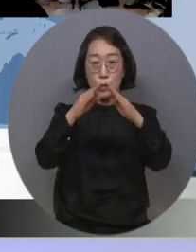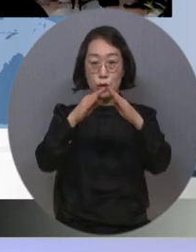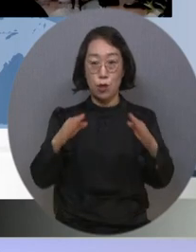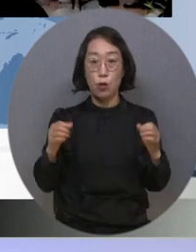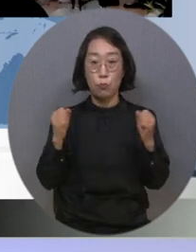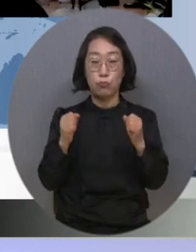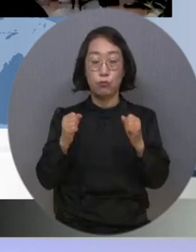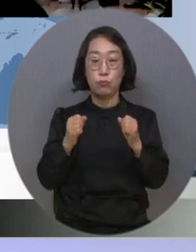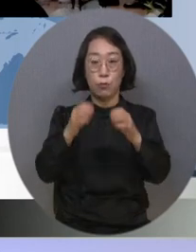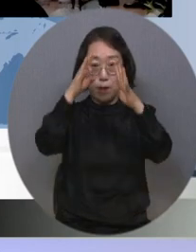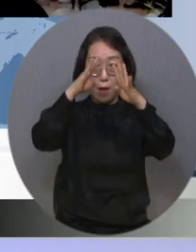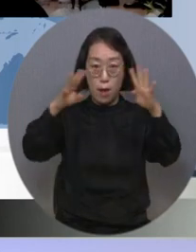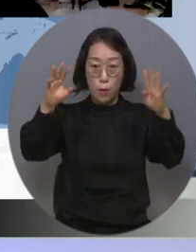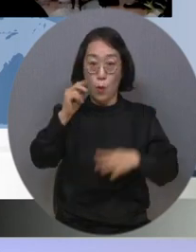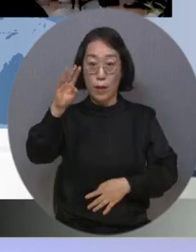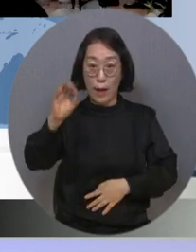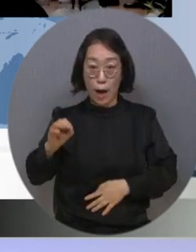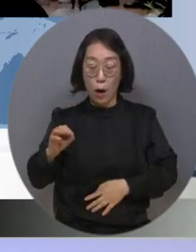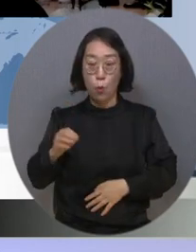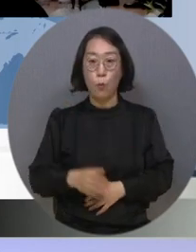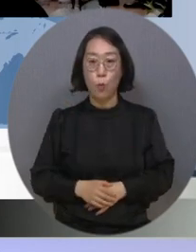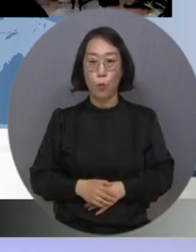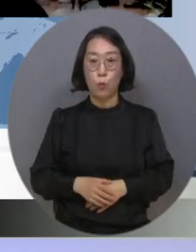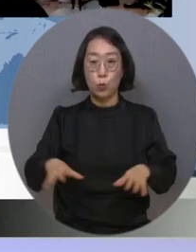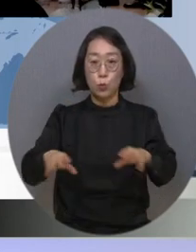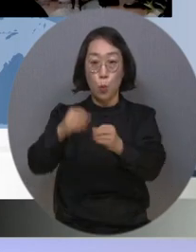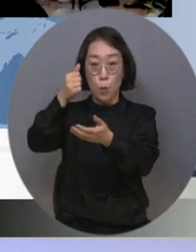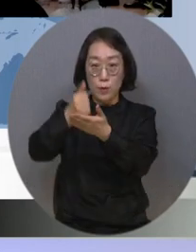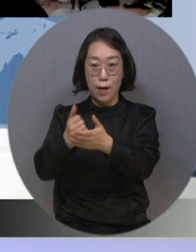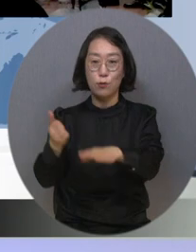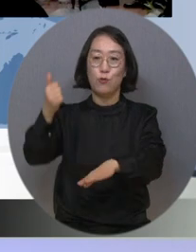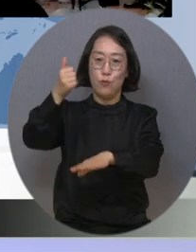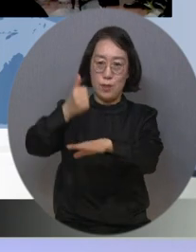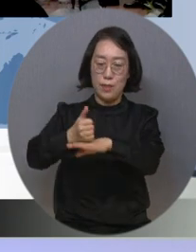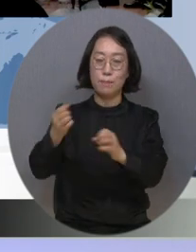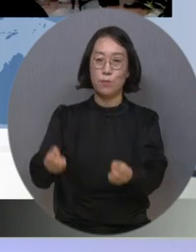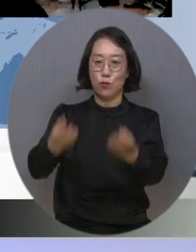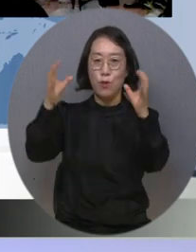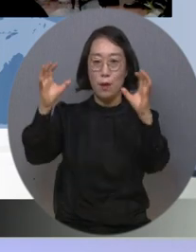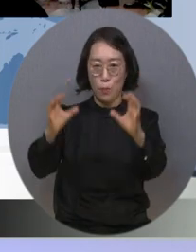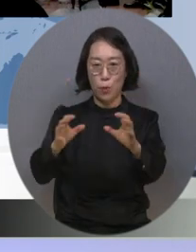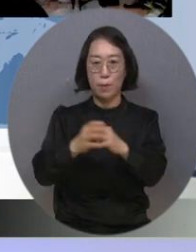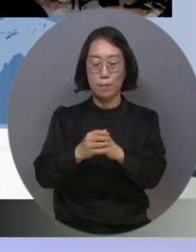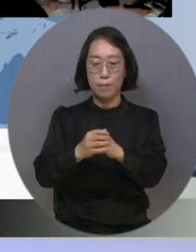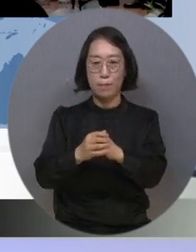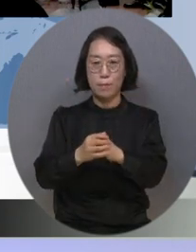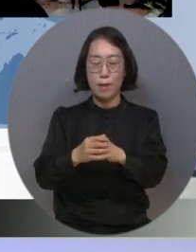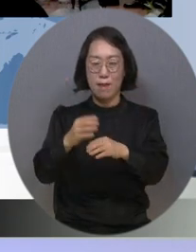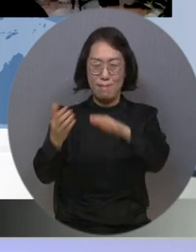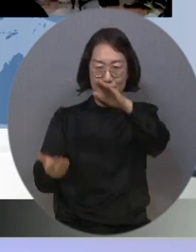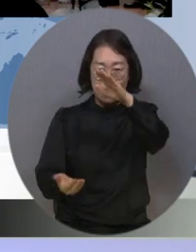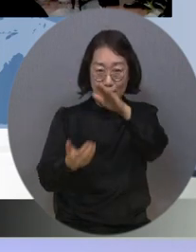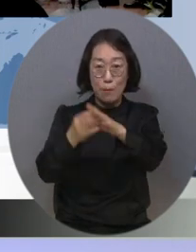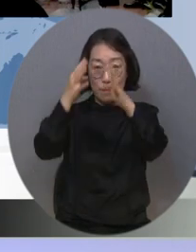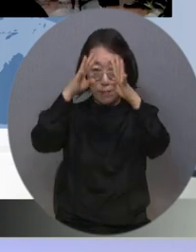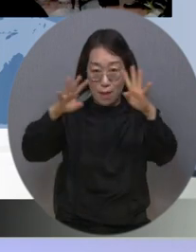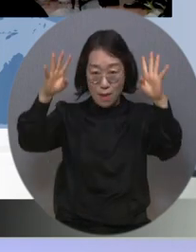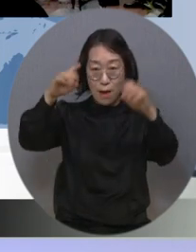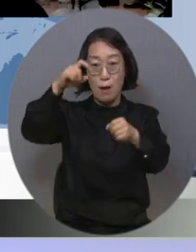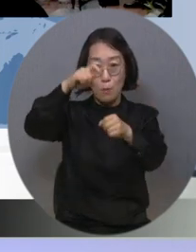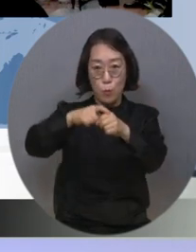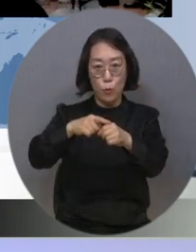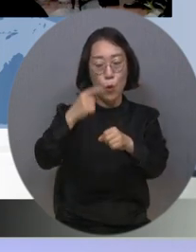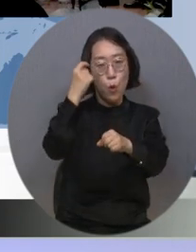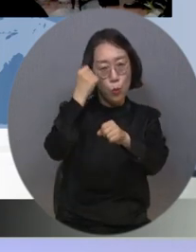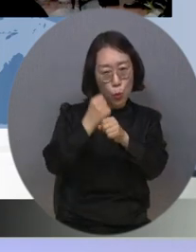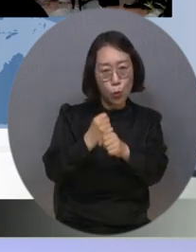전북대학교 양호봉 총장 취임식이 열렸습니다. 미래를 이끄는 글로벌 탑100 대학을 목표로 교육과 연구,